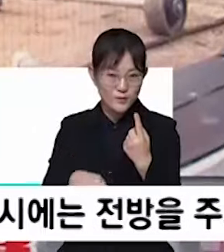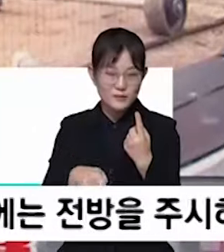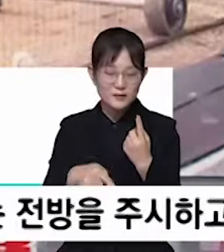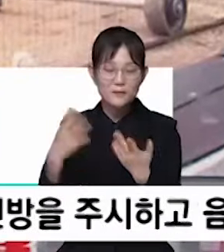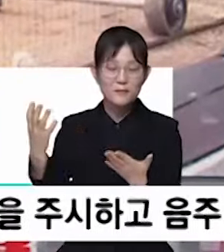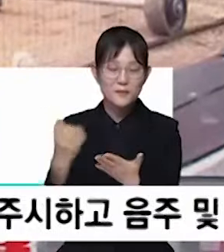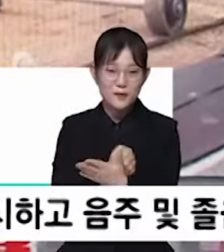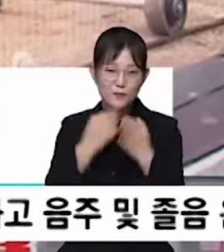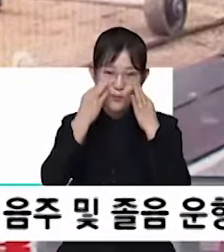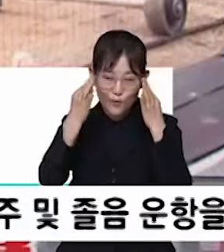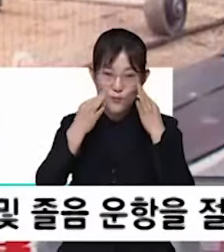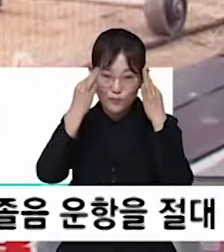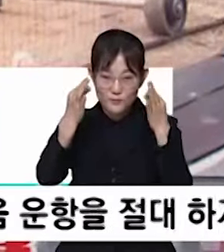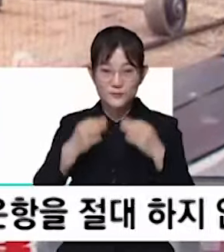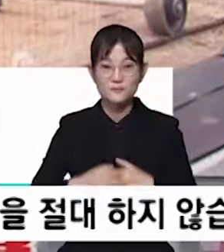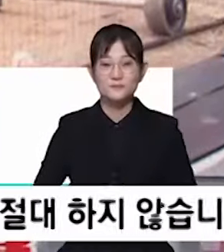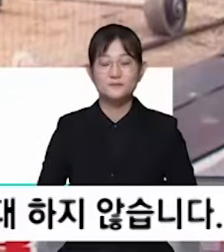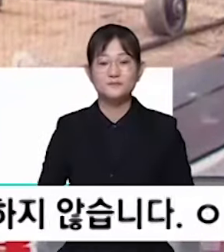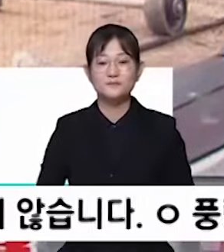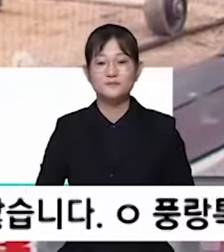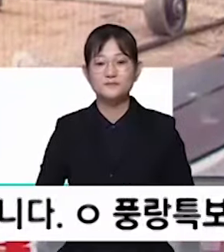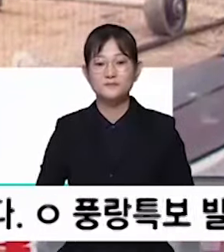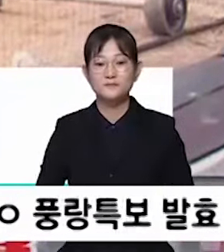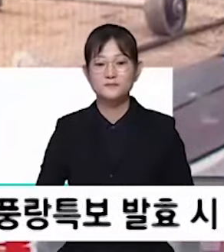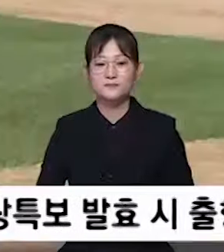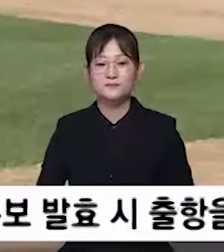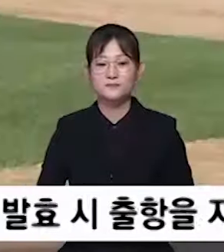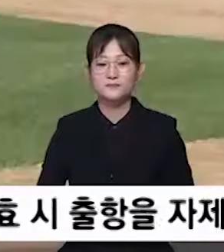기자가 그 연습 현장을 다녀왔습니다.